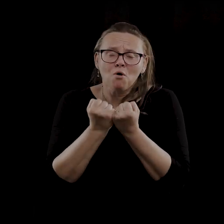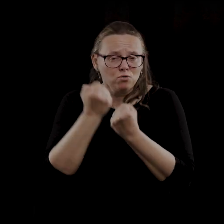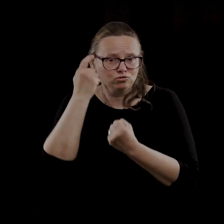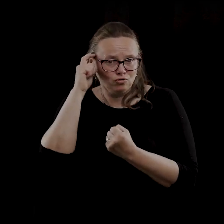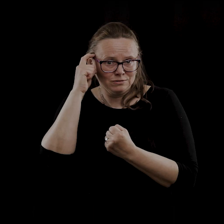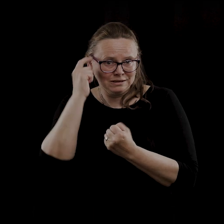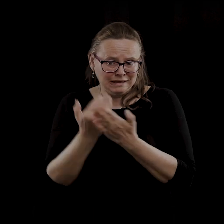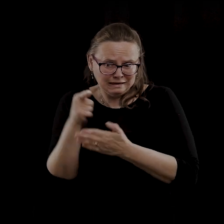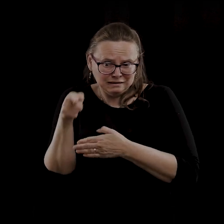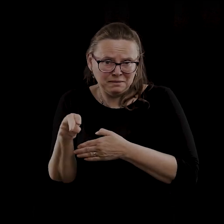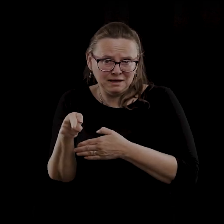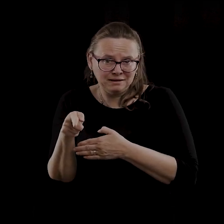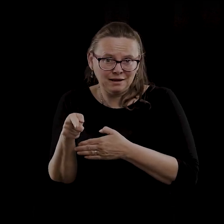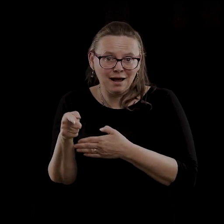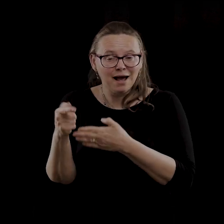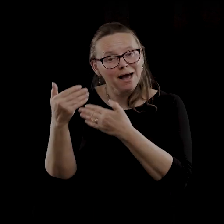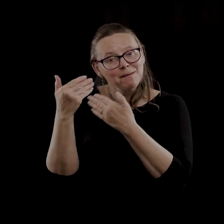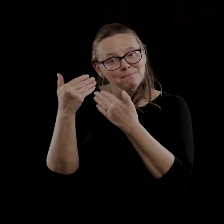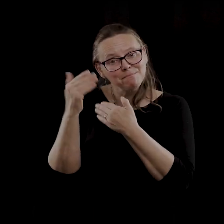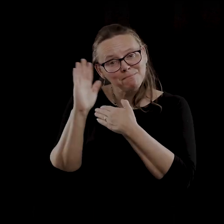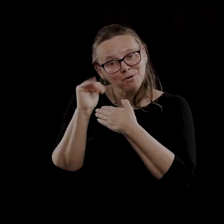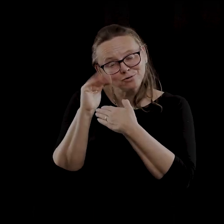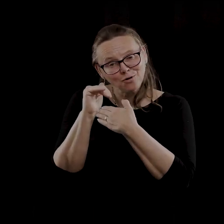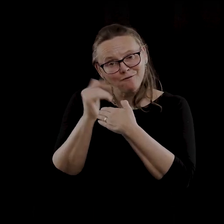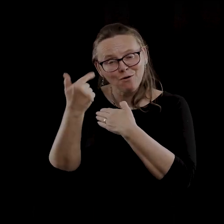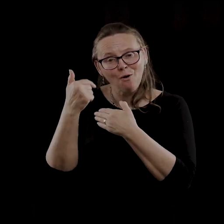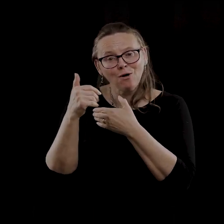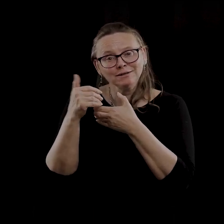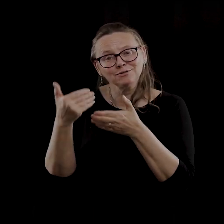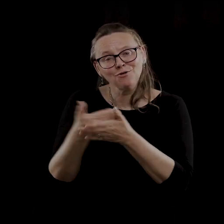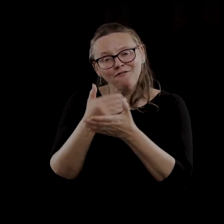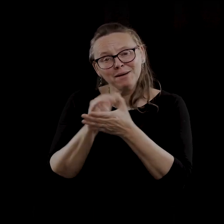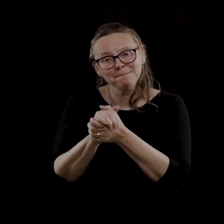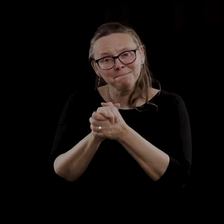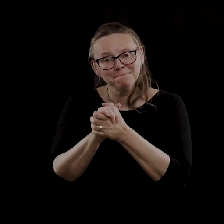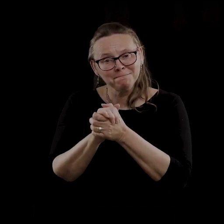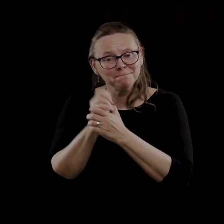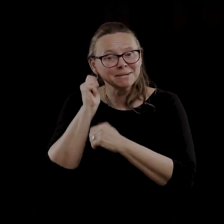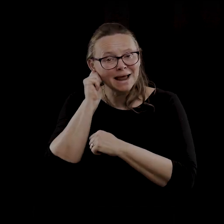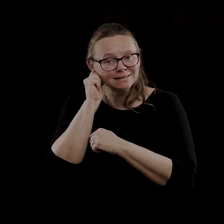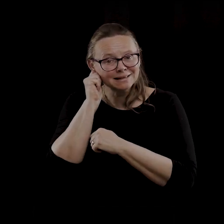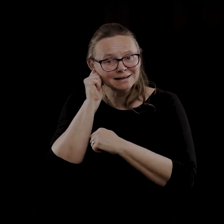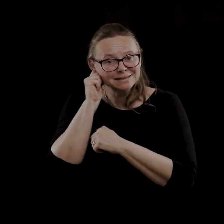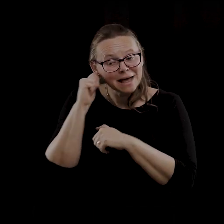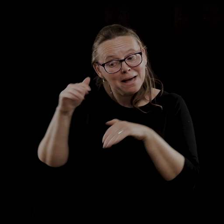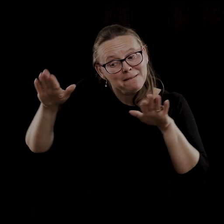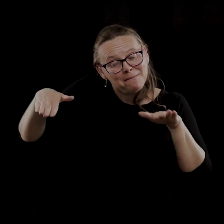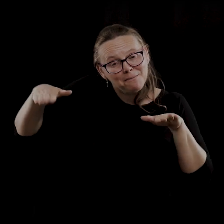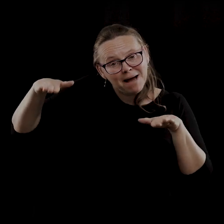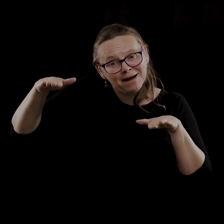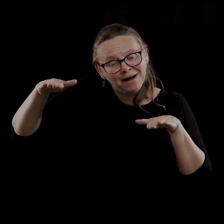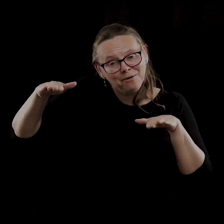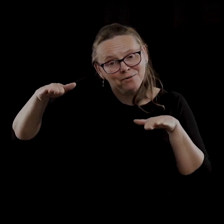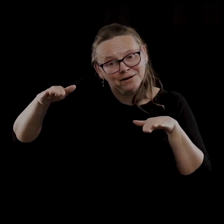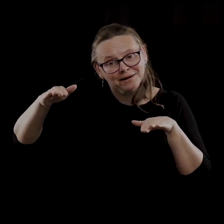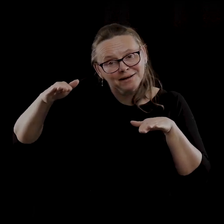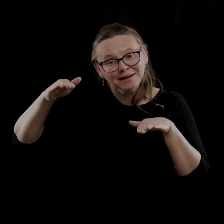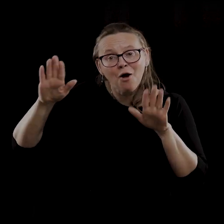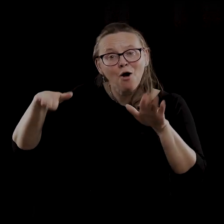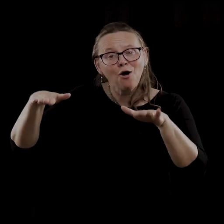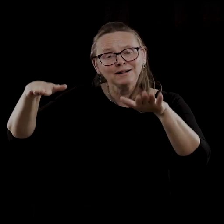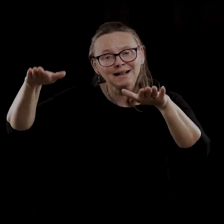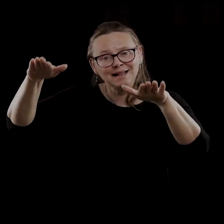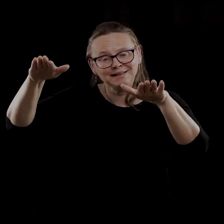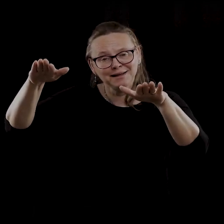oskrbeti. Poslovil se je od nove prijateljice, pomahal ji je s krilcem in odletel skozi vrata.